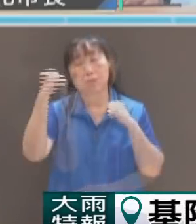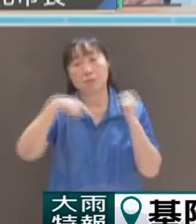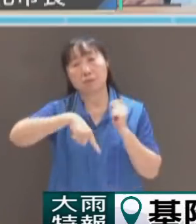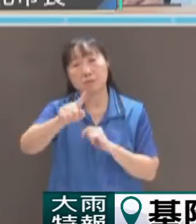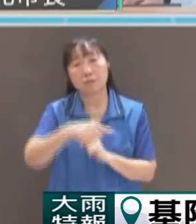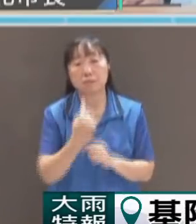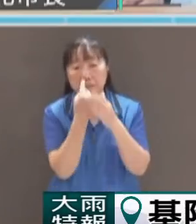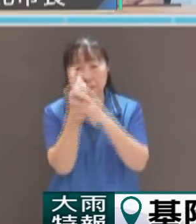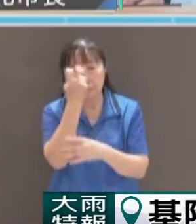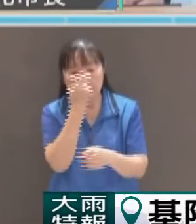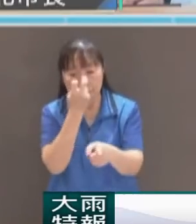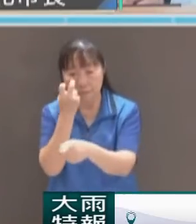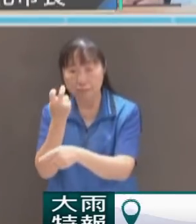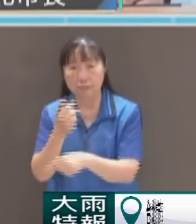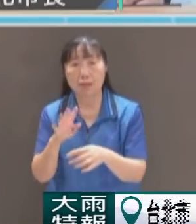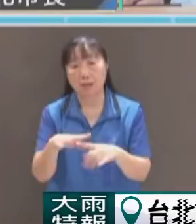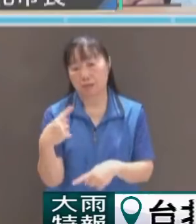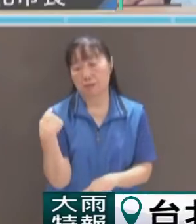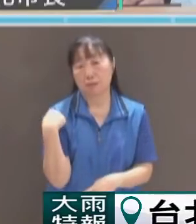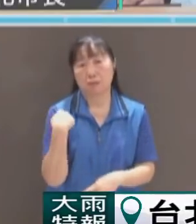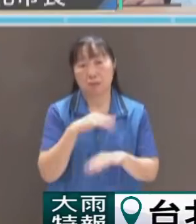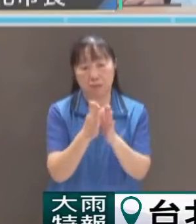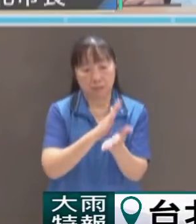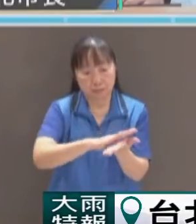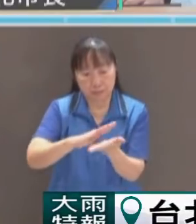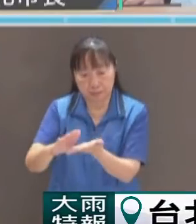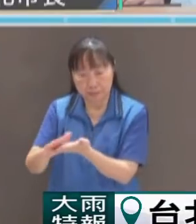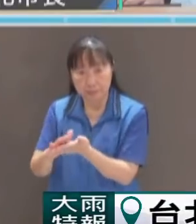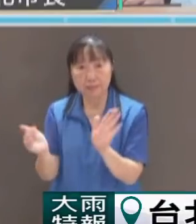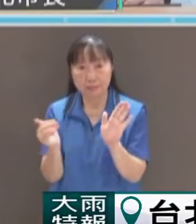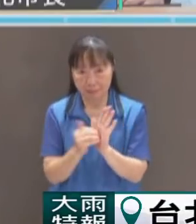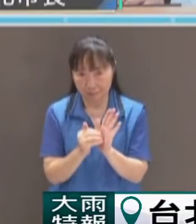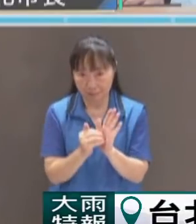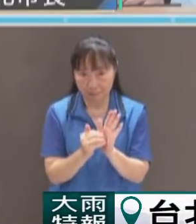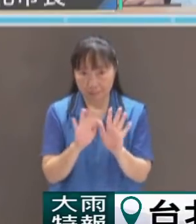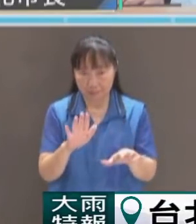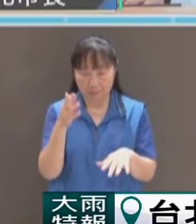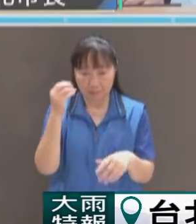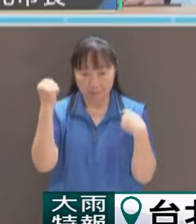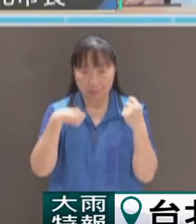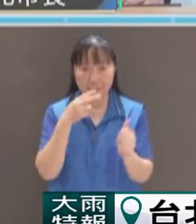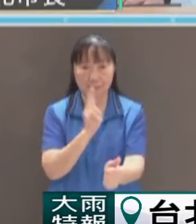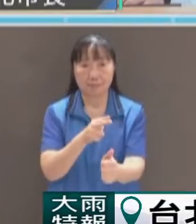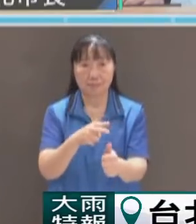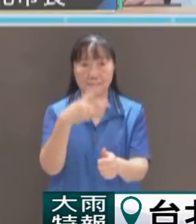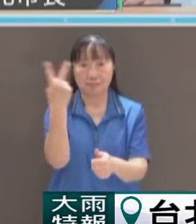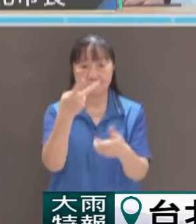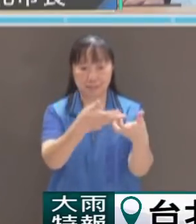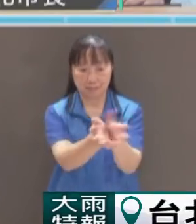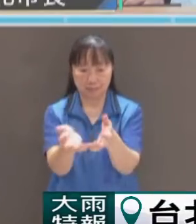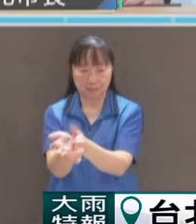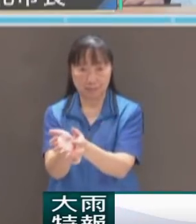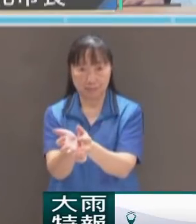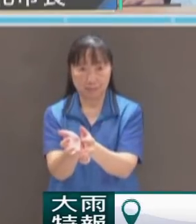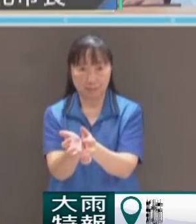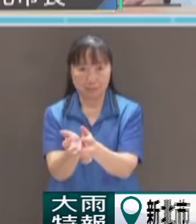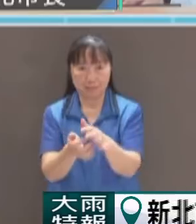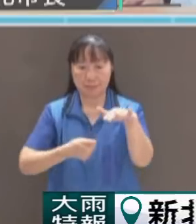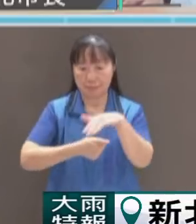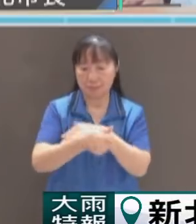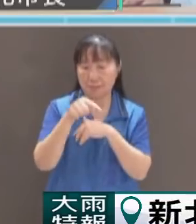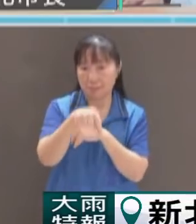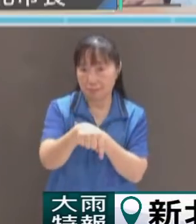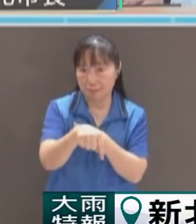28人。那昨天我们先完成清消，今天一早，我们派了2组机动队进